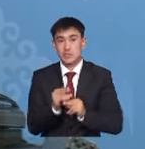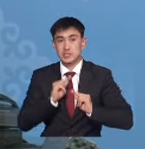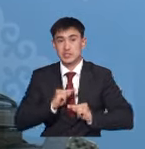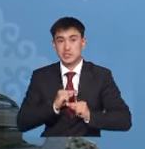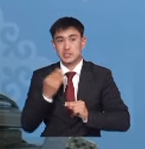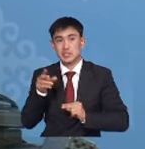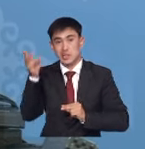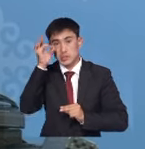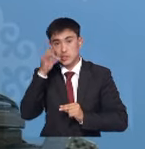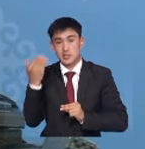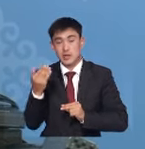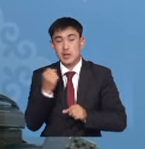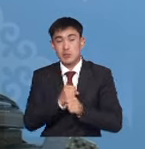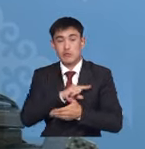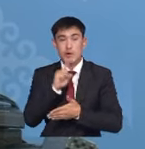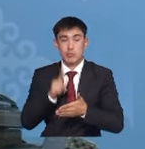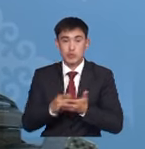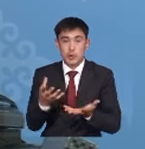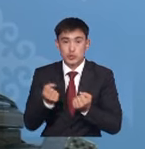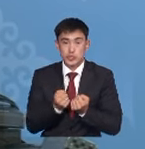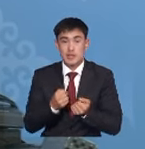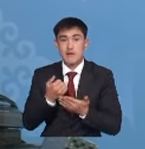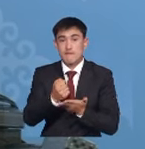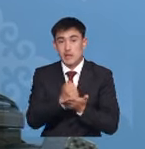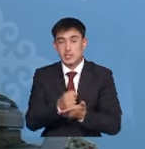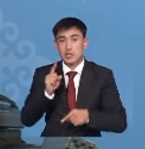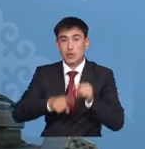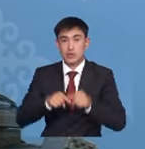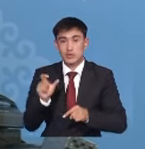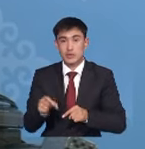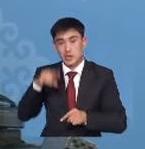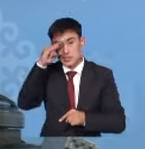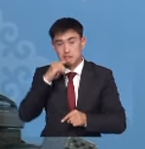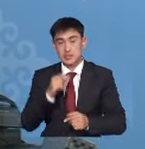немецкой стороной мы прорабатываем вопрос получения визы для родственников в Казахстане.